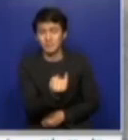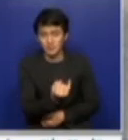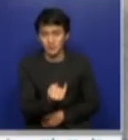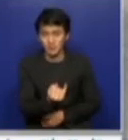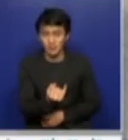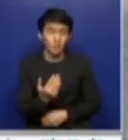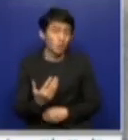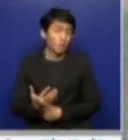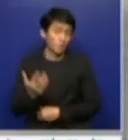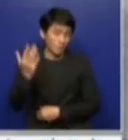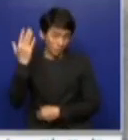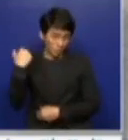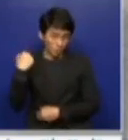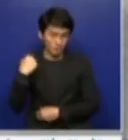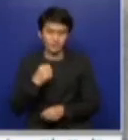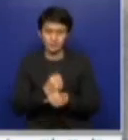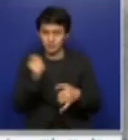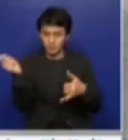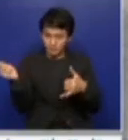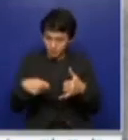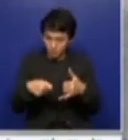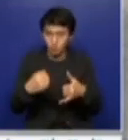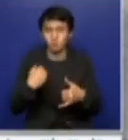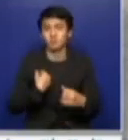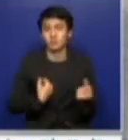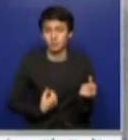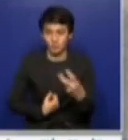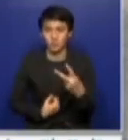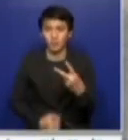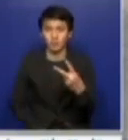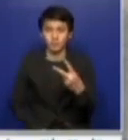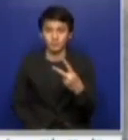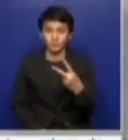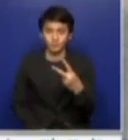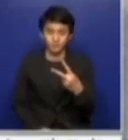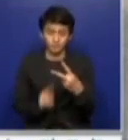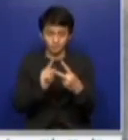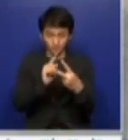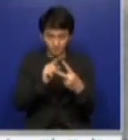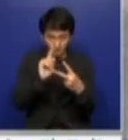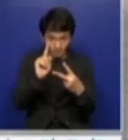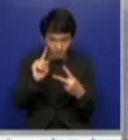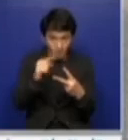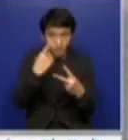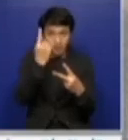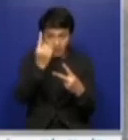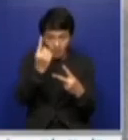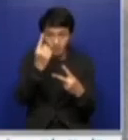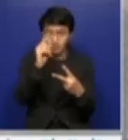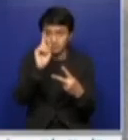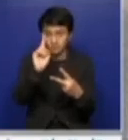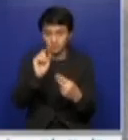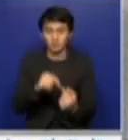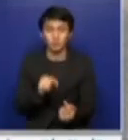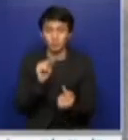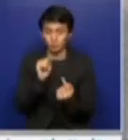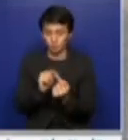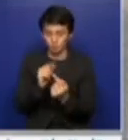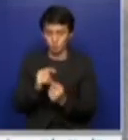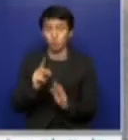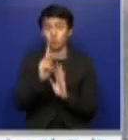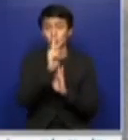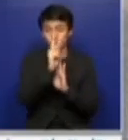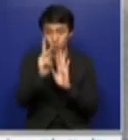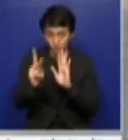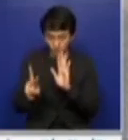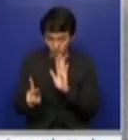ดำเนินการอยู่สองแนวทางคือแนวทางแรกใช้หลักนิติศาสตร์